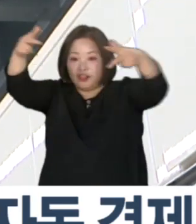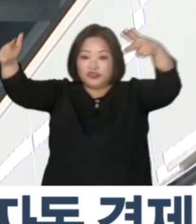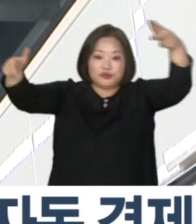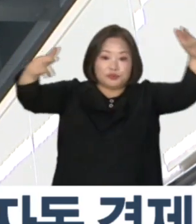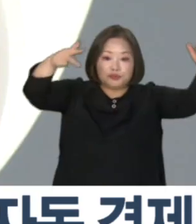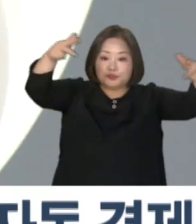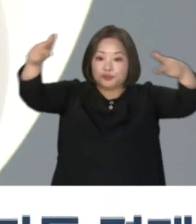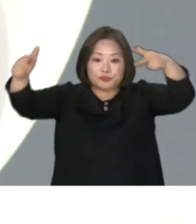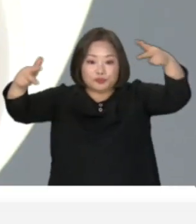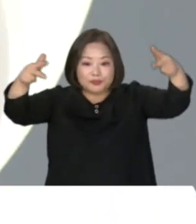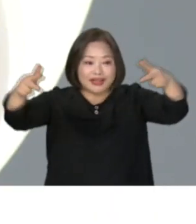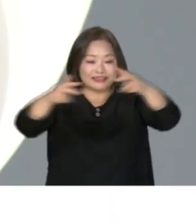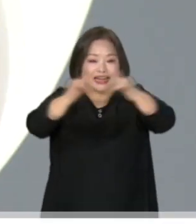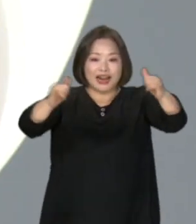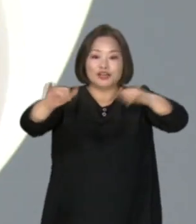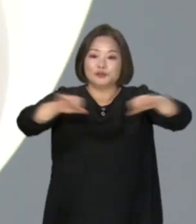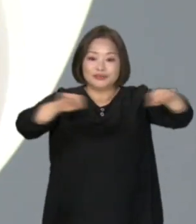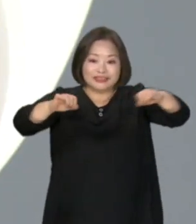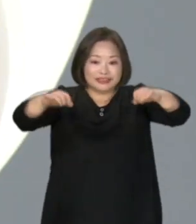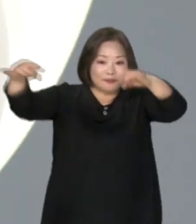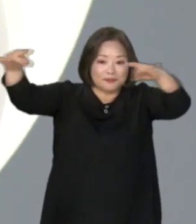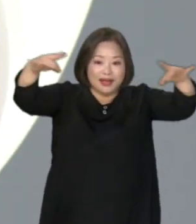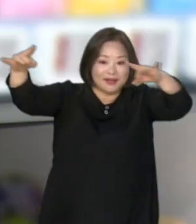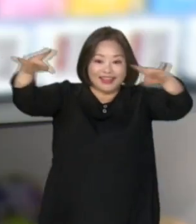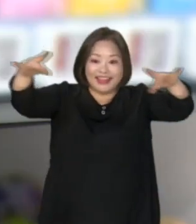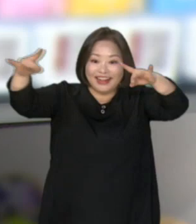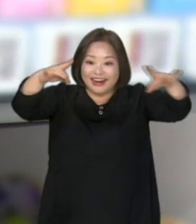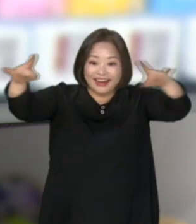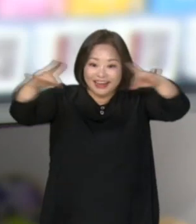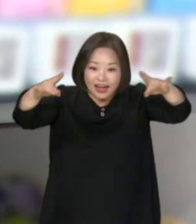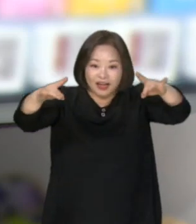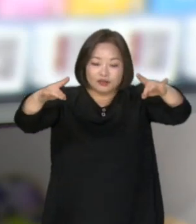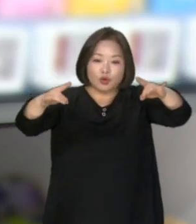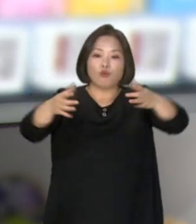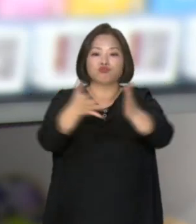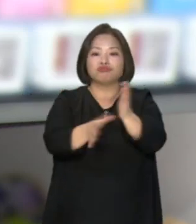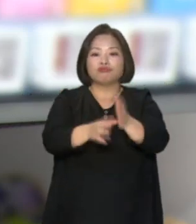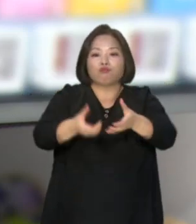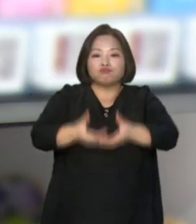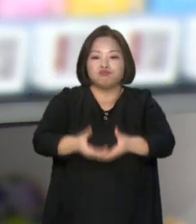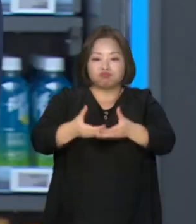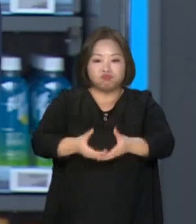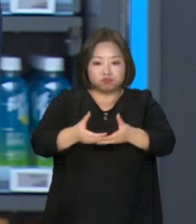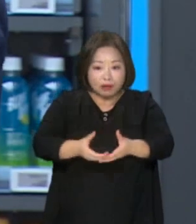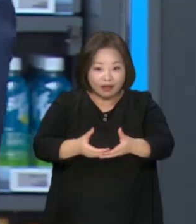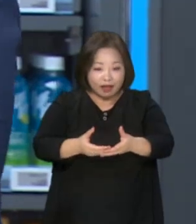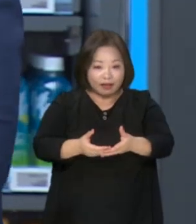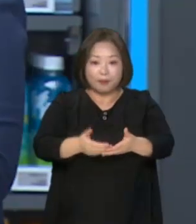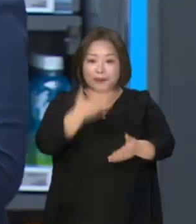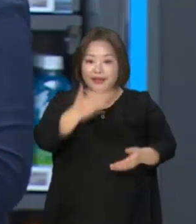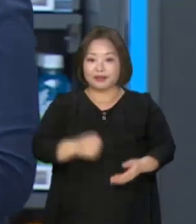사람의 움직임을 인식하고 진열대에 있는 센서가 무게 변화를 측정합니다.